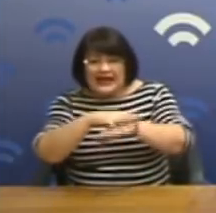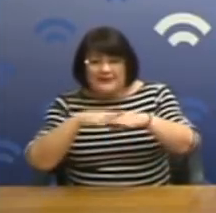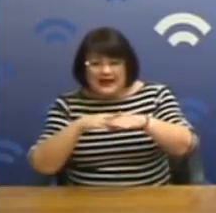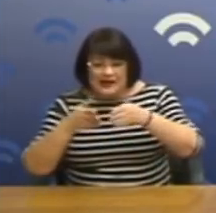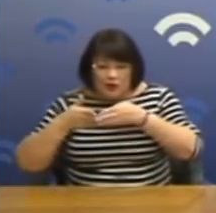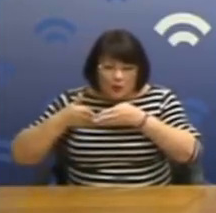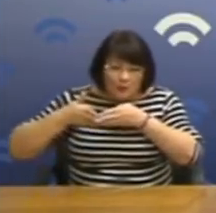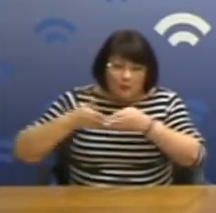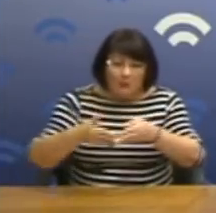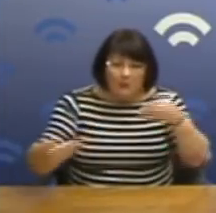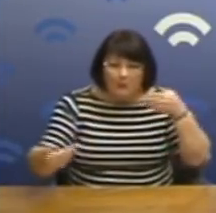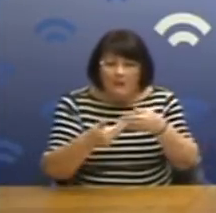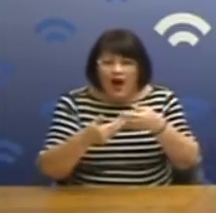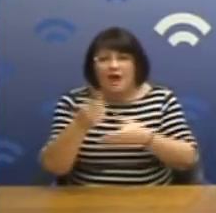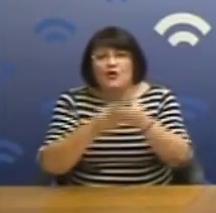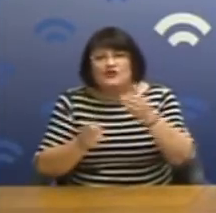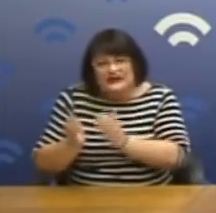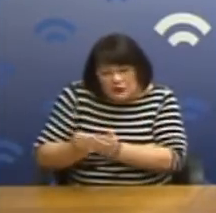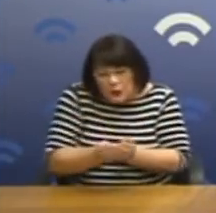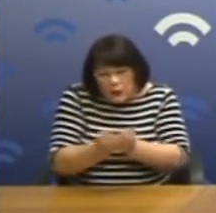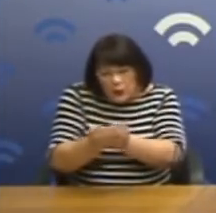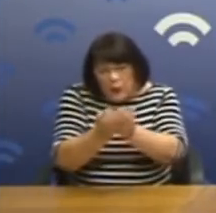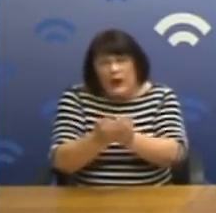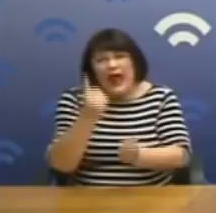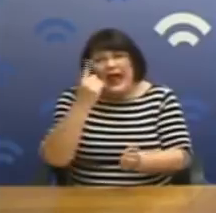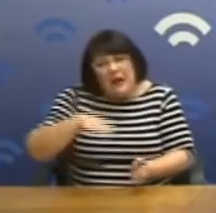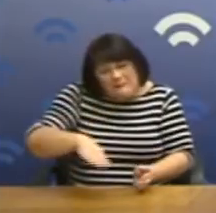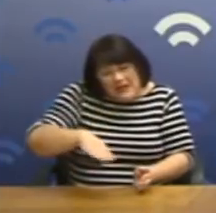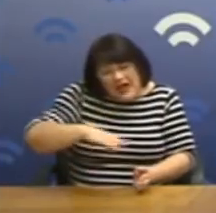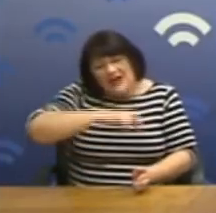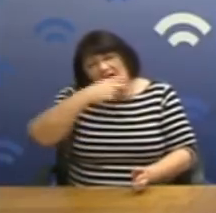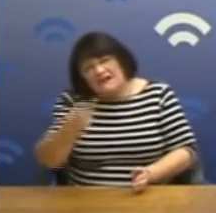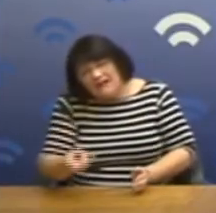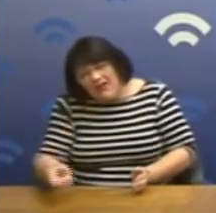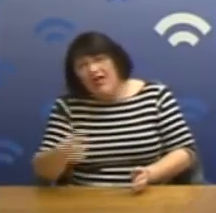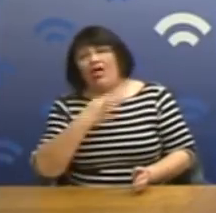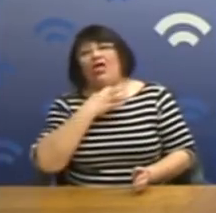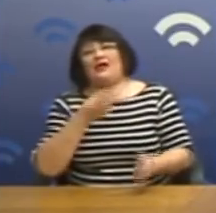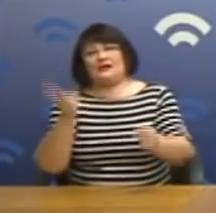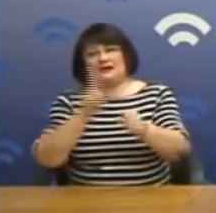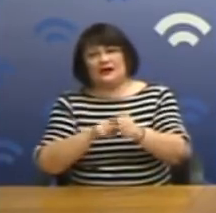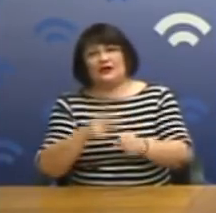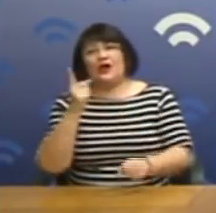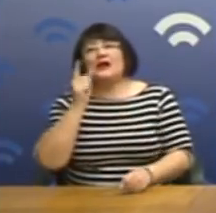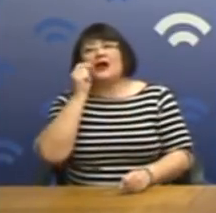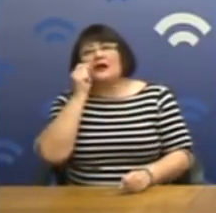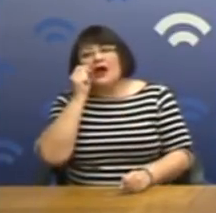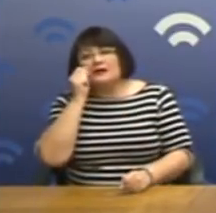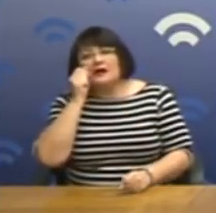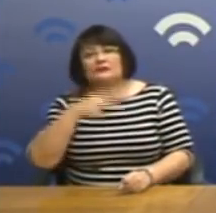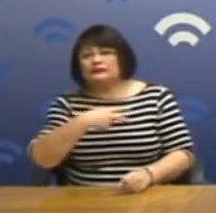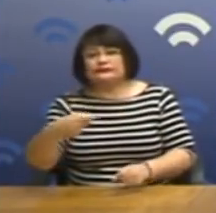που μετέφερε πρόσφυγες με ένα μικρό παιδί νεκρό και έναν άντρα αγνοούμενο. Η